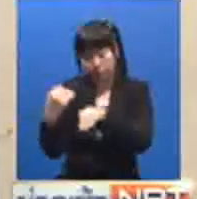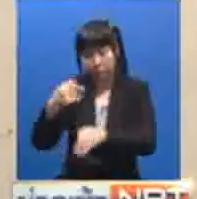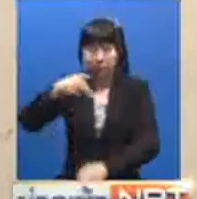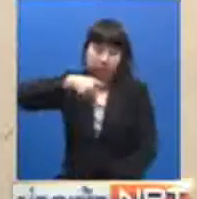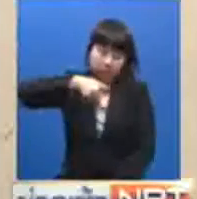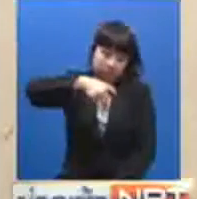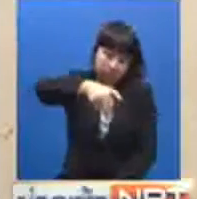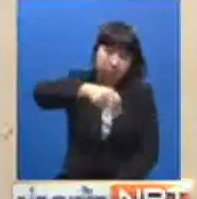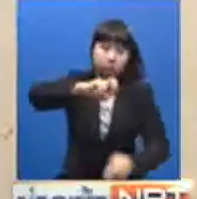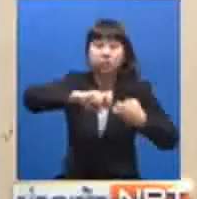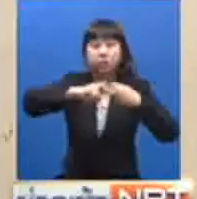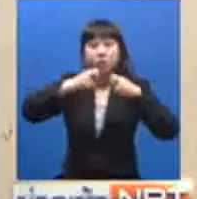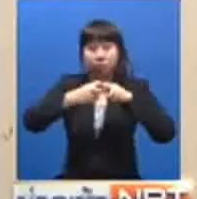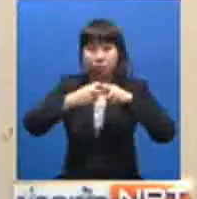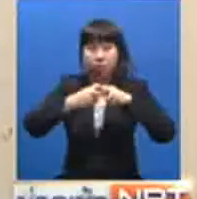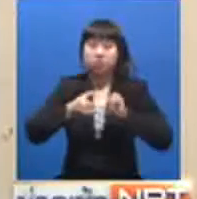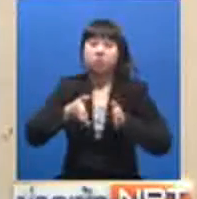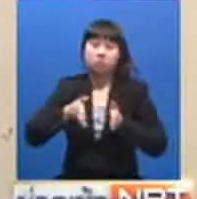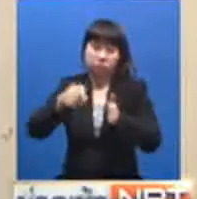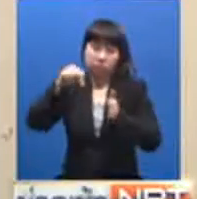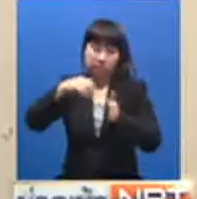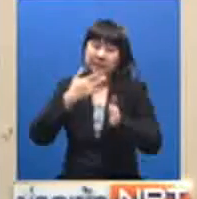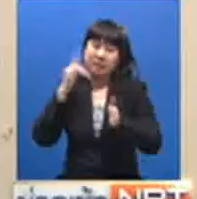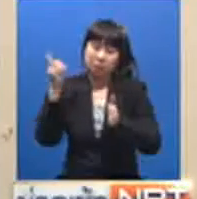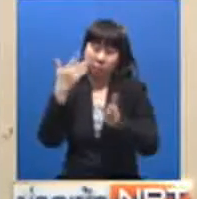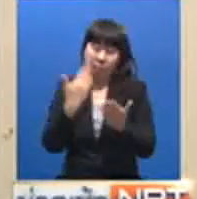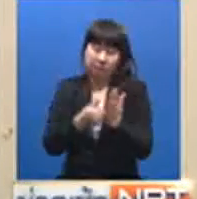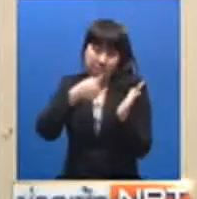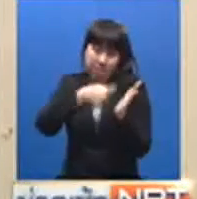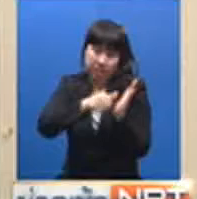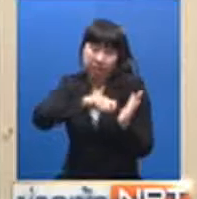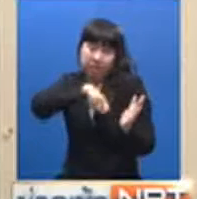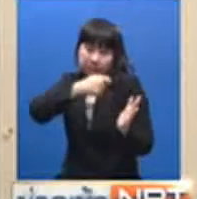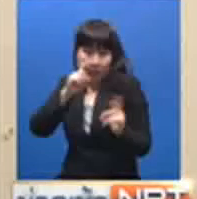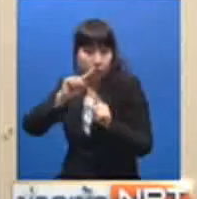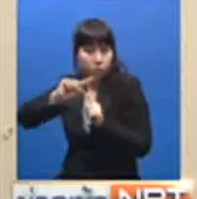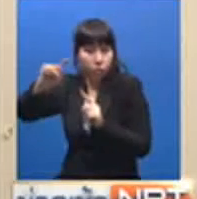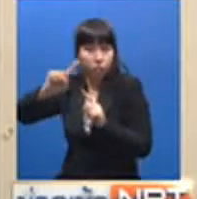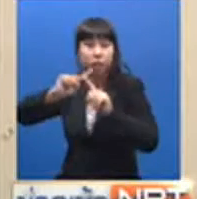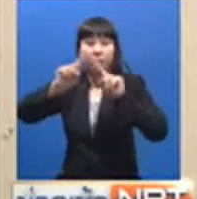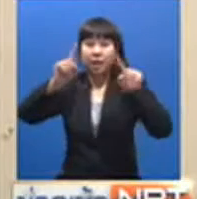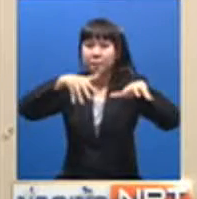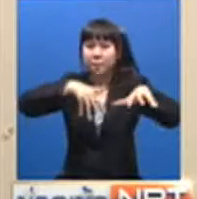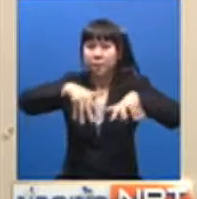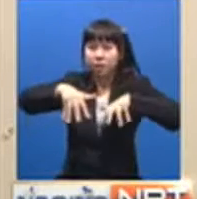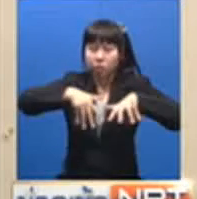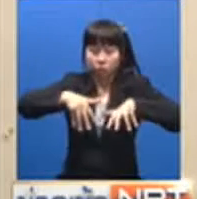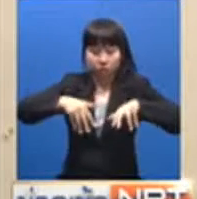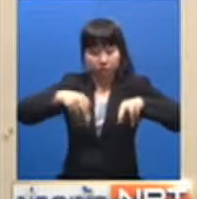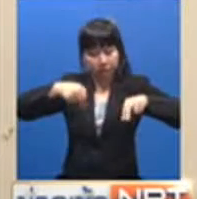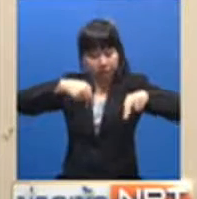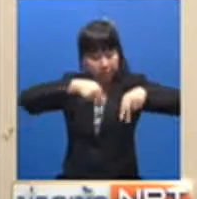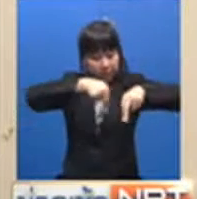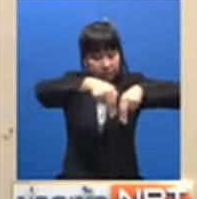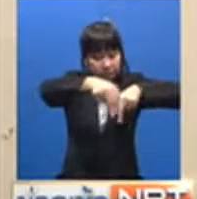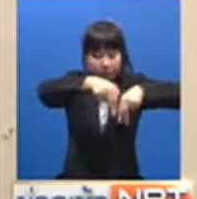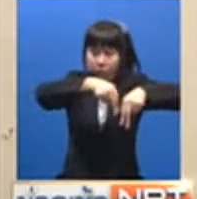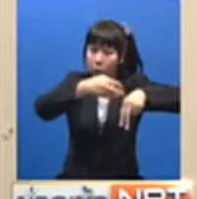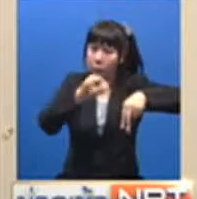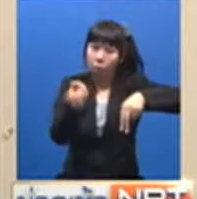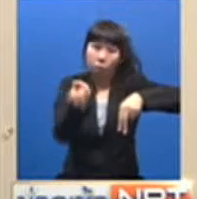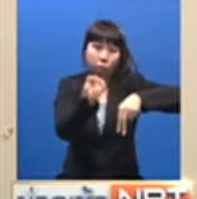าถนนสีลมเป็นถนนที่เสียภาษีมากที่สุดนะครับแต่ประชาชนเนี่ยใช้บนฟุตบาทเนี่ยได้น้อยม